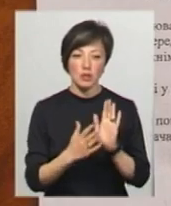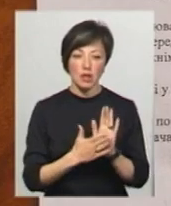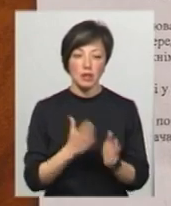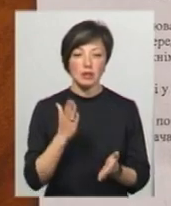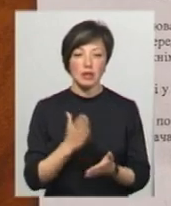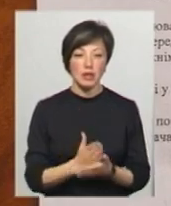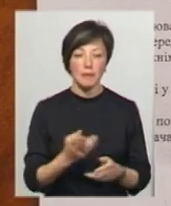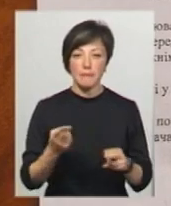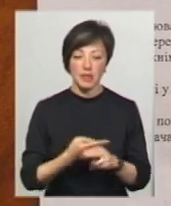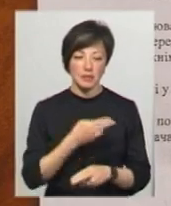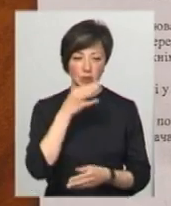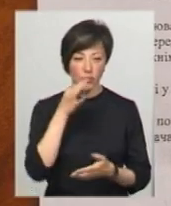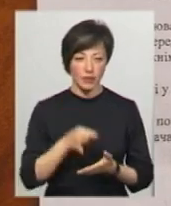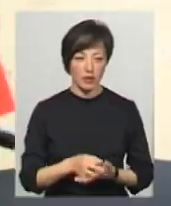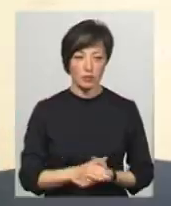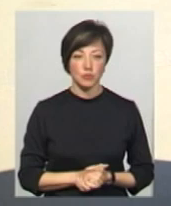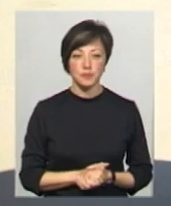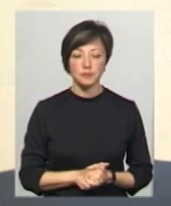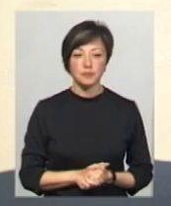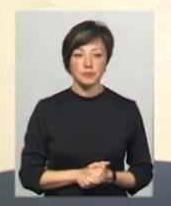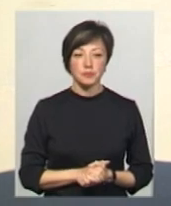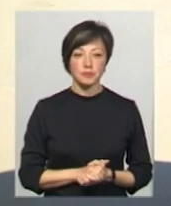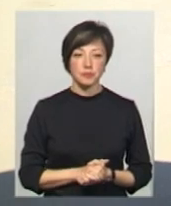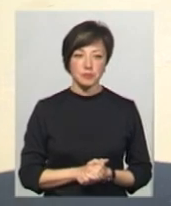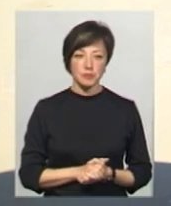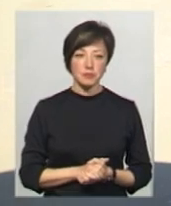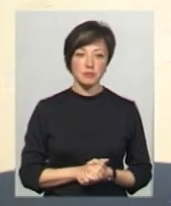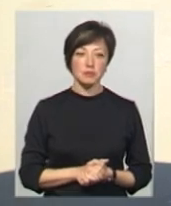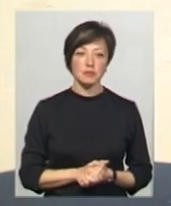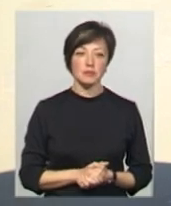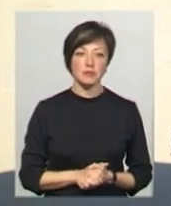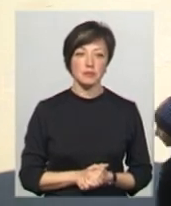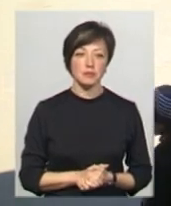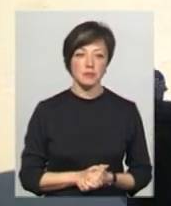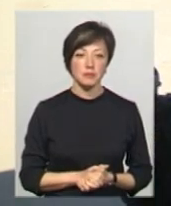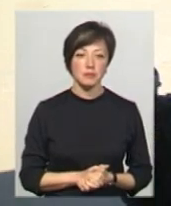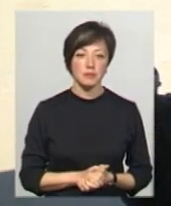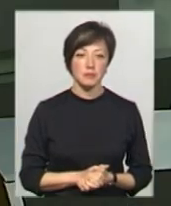правовою безвідповідальністю, каже адвокат. Леся Боровець, Дем'ян Цегольник. Новини Поділля Центр.